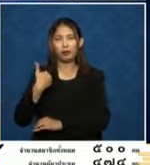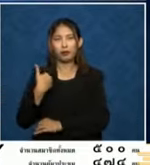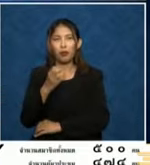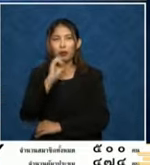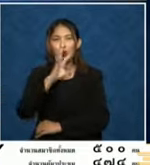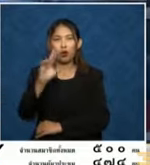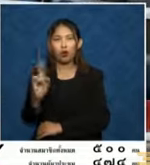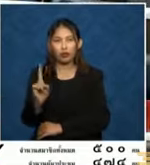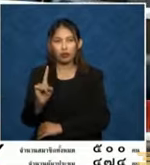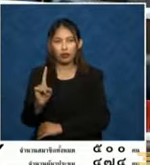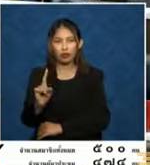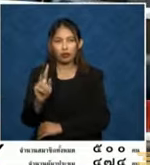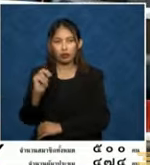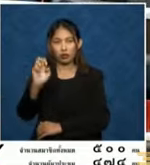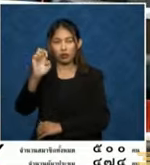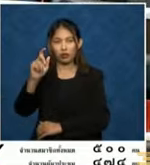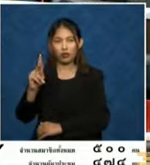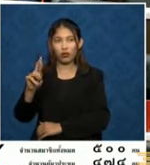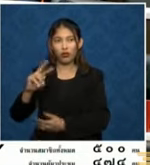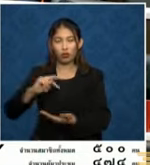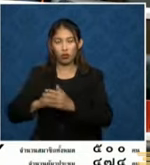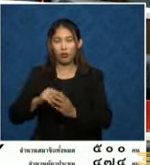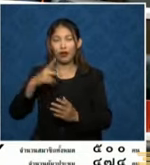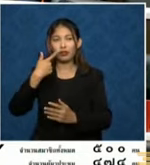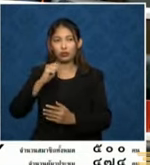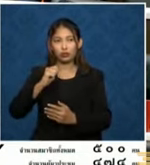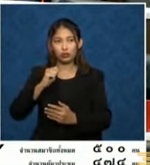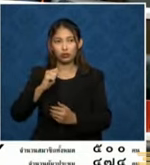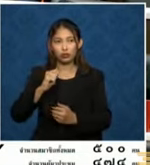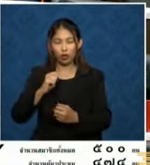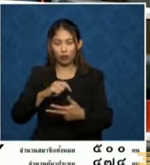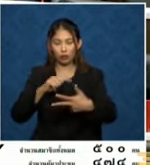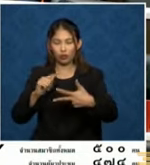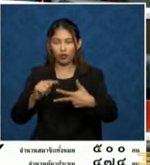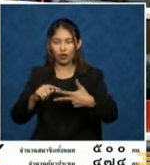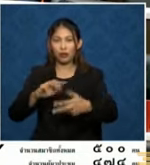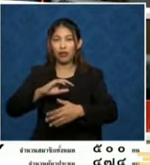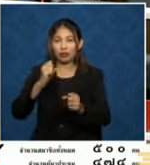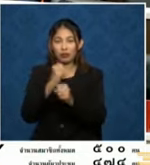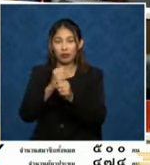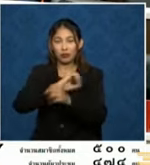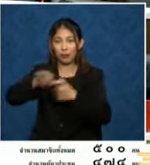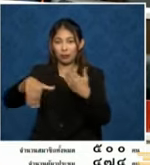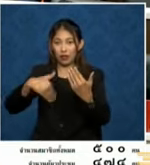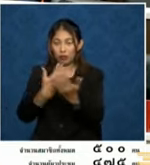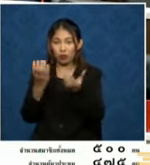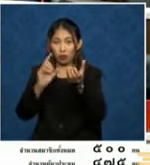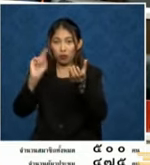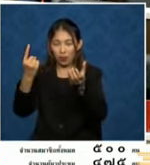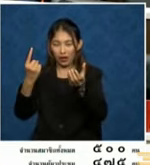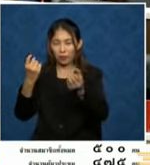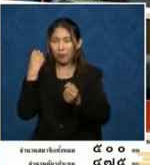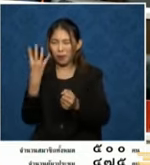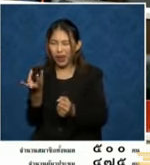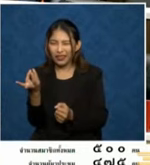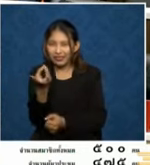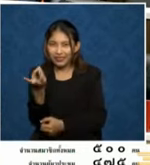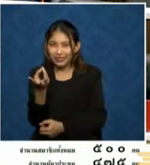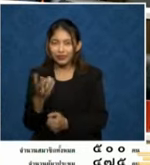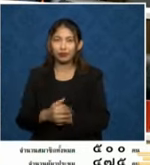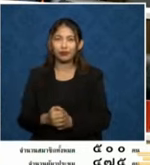านนิกรว่าคนตอบว่าเห็นควรให้มีการจัดทำใหม่ทั้งฉบับนั้นมากกว่าสักเล็กน้อยนะมากกว่าคนที่ตอบว่าจะทำใหม่ทั้งฉบับยกเว้นหมวด1หมวด2มากกว่าสักเล็กน้